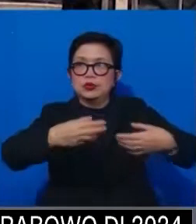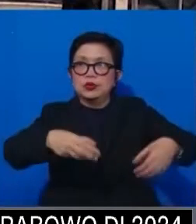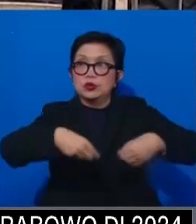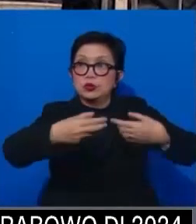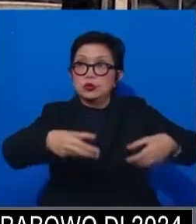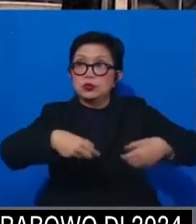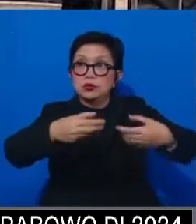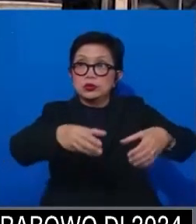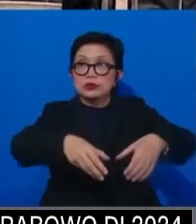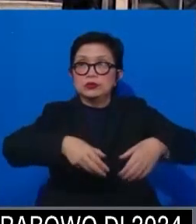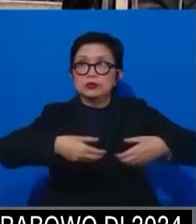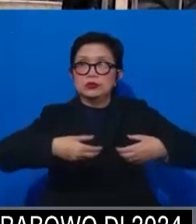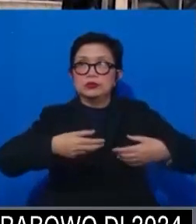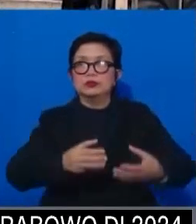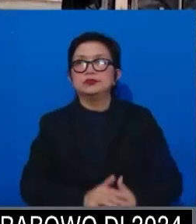nyelender